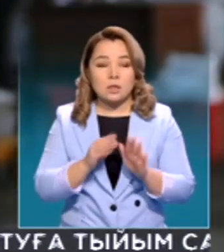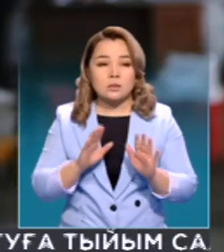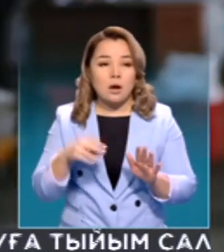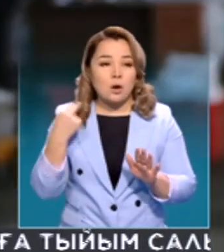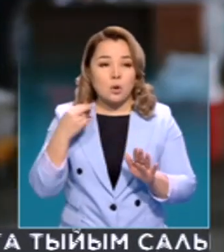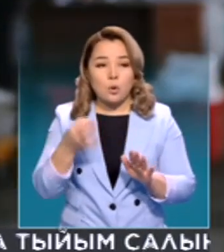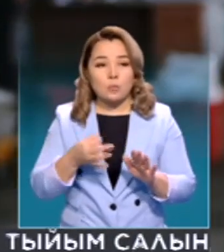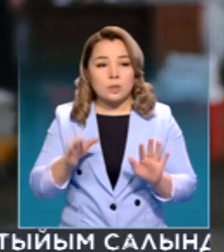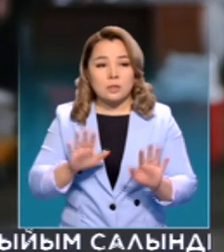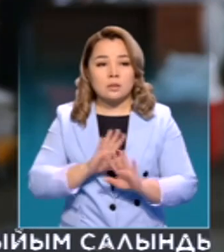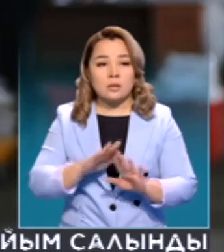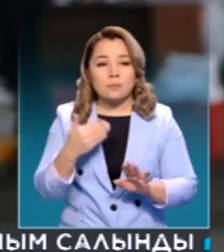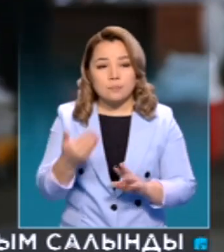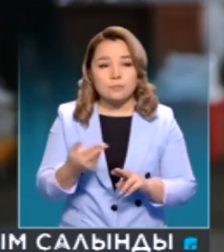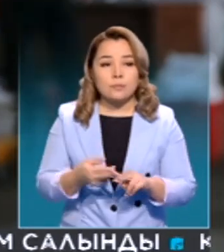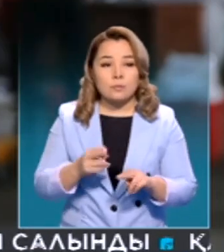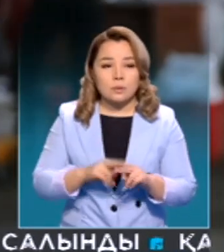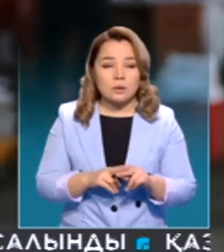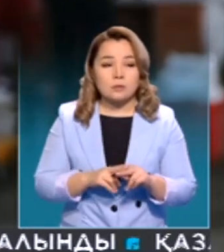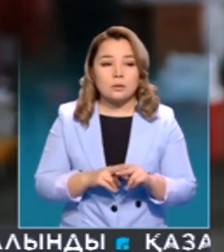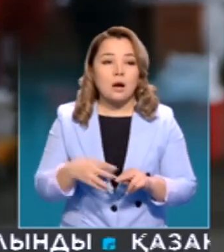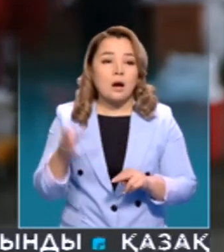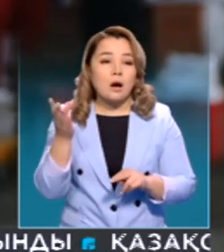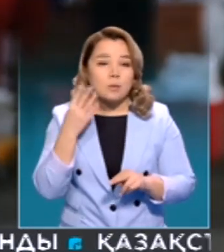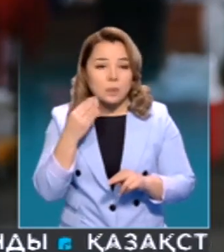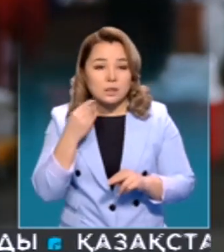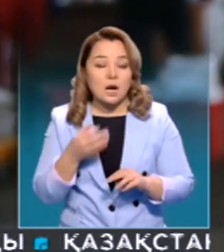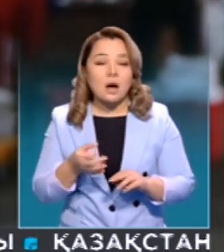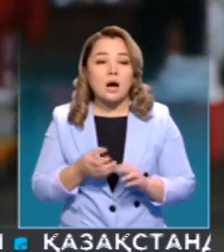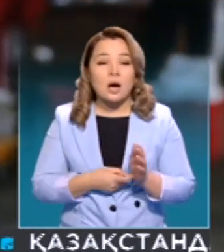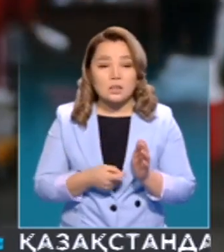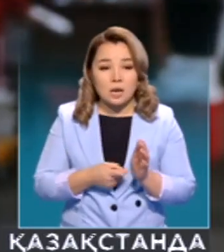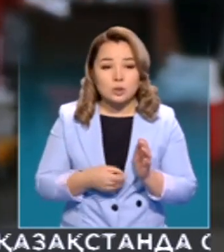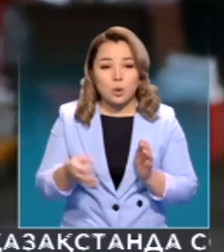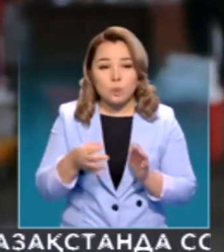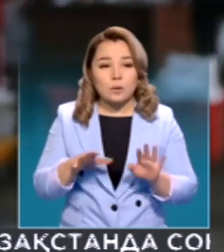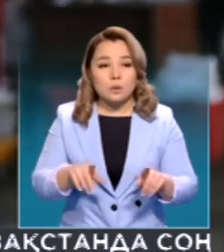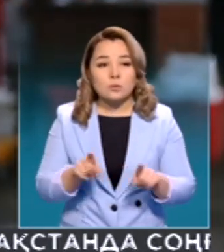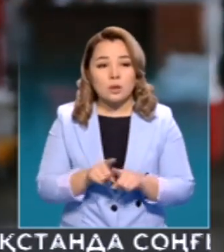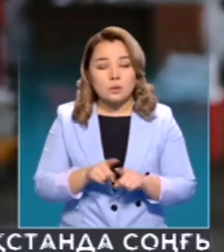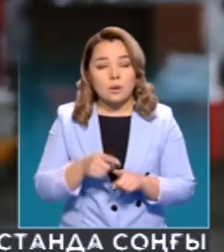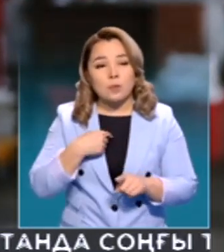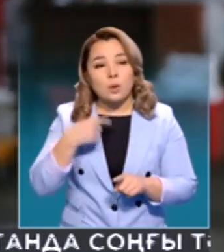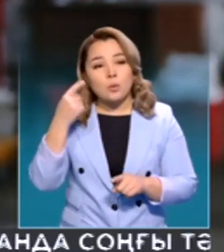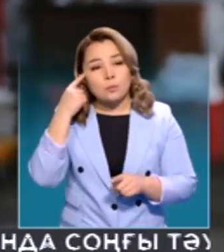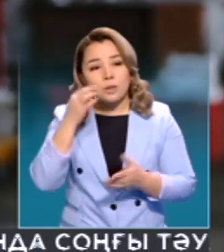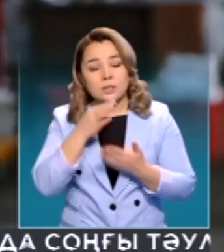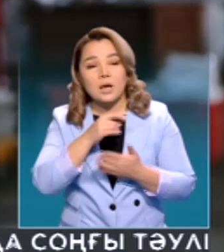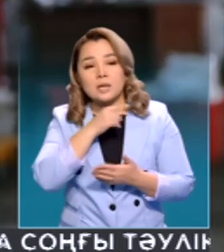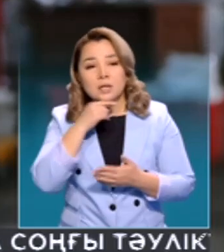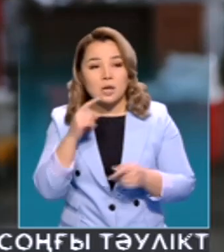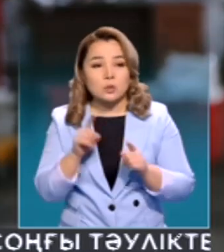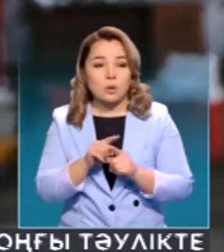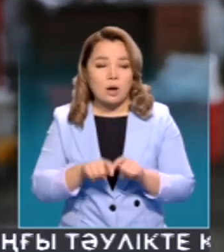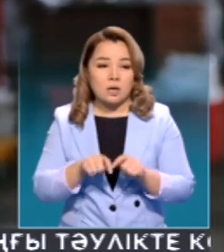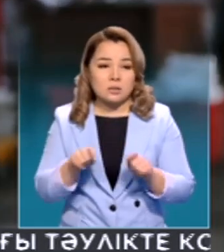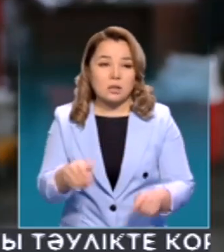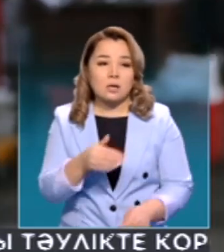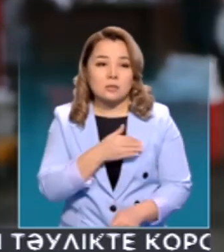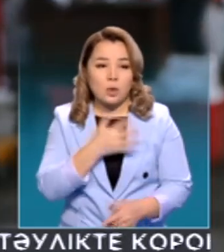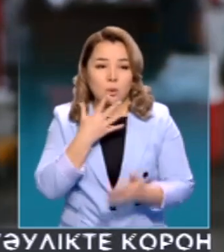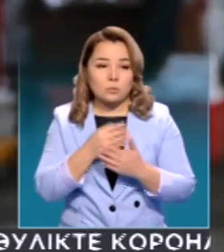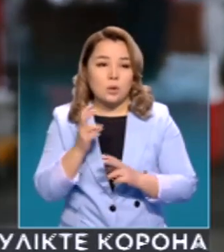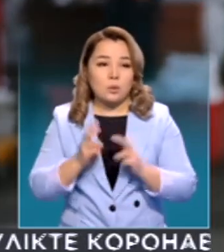болсын емес, осы сосын жаңағы Алматы, Қарағанды емес, біздің ойымызша біз Ресейге де шығуымыз керек.